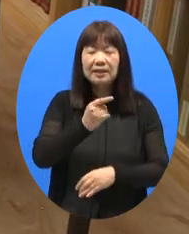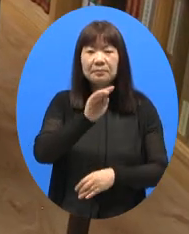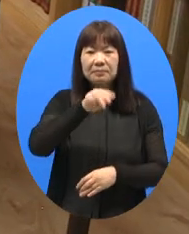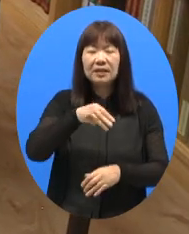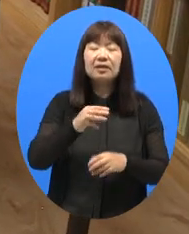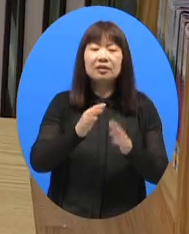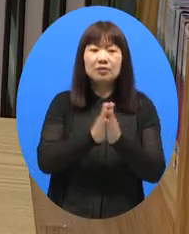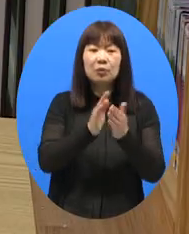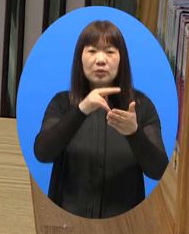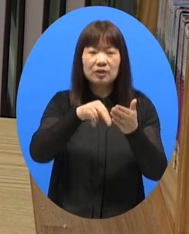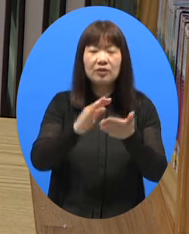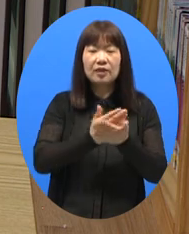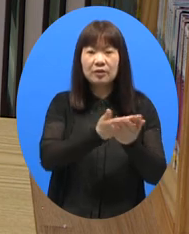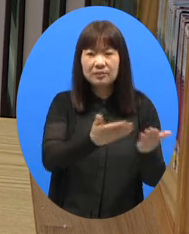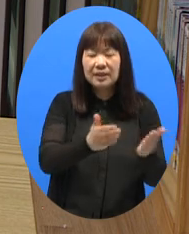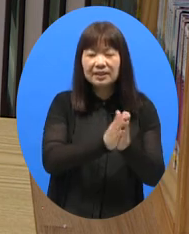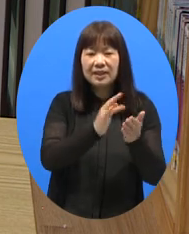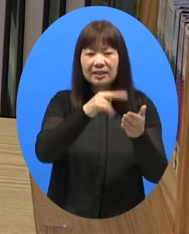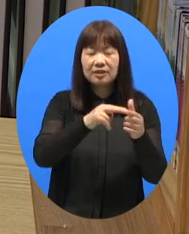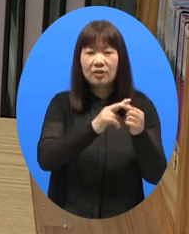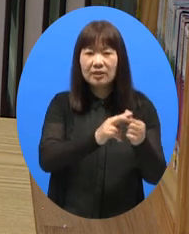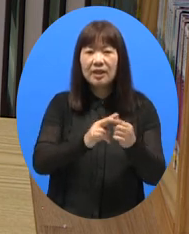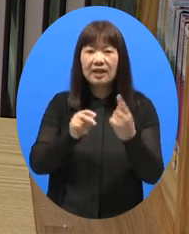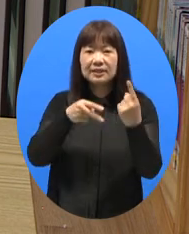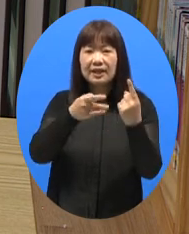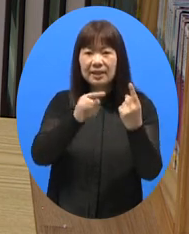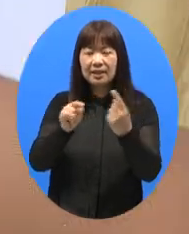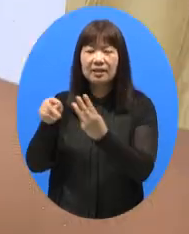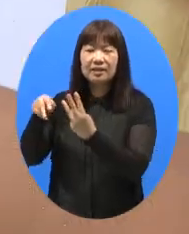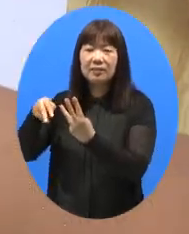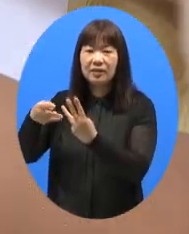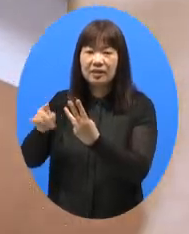나눔이 책을 읽는 것을 넘어 1세대와 3세대가